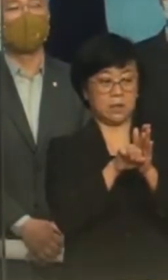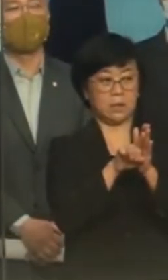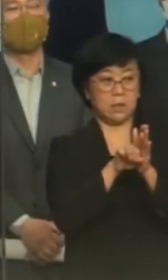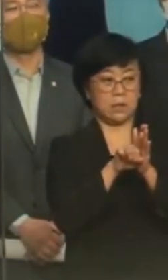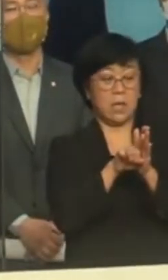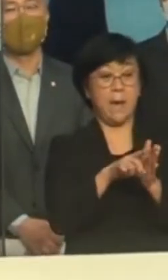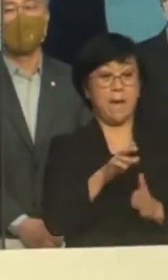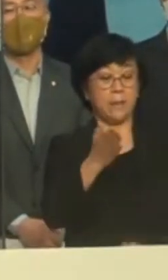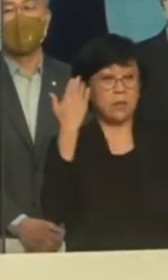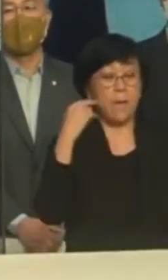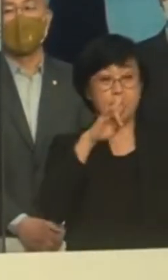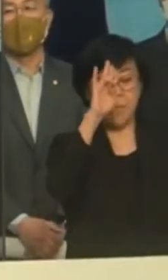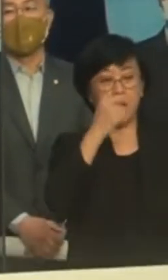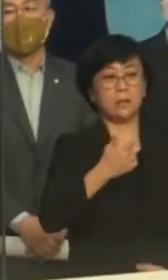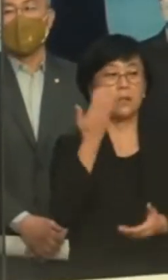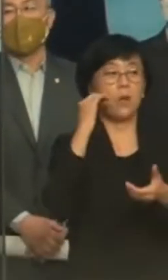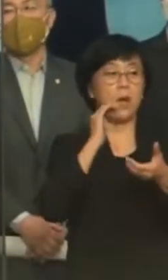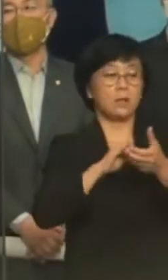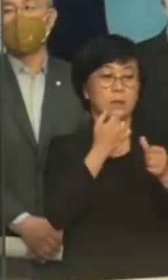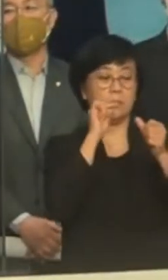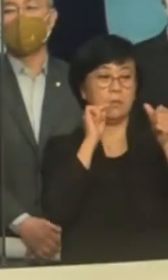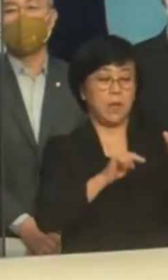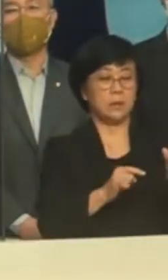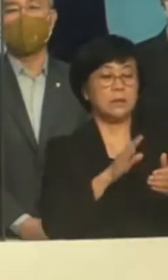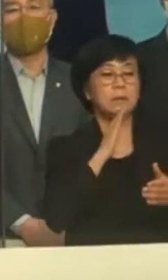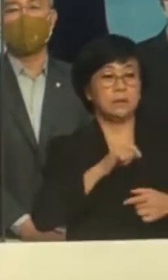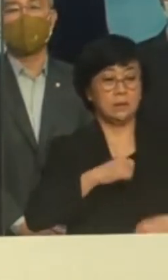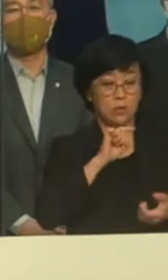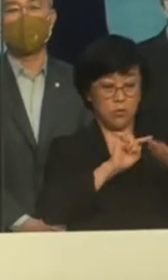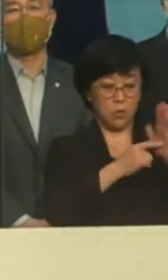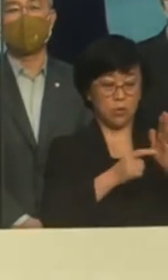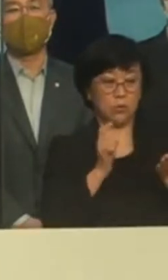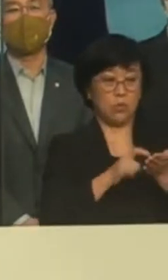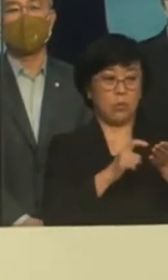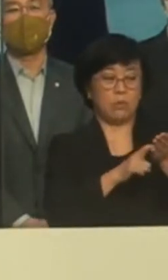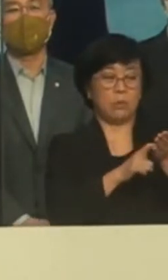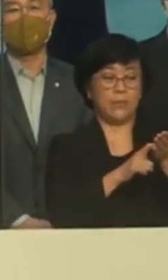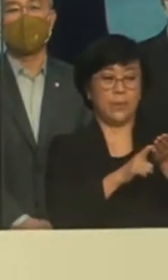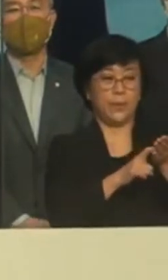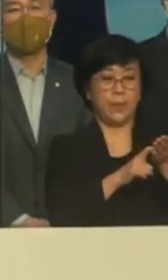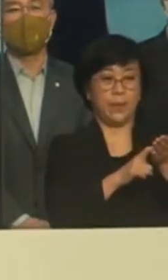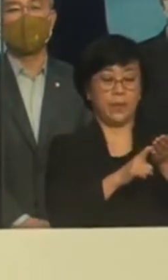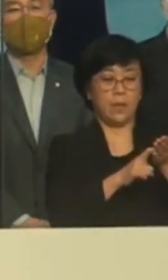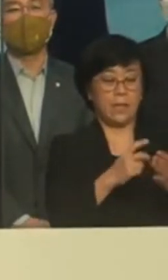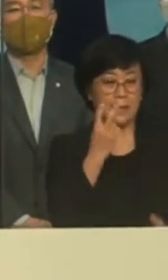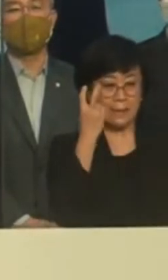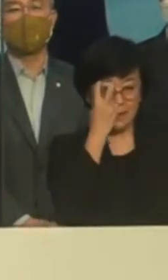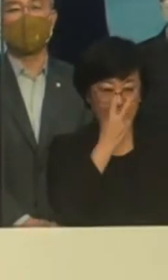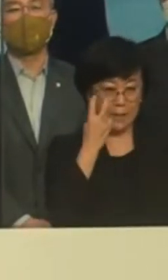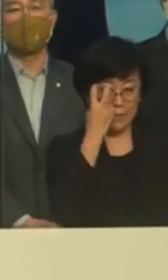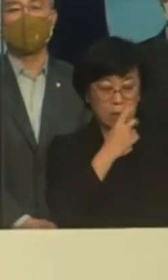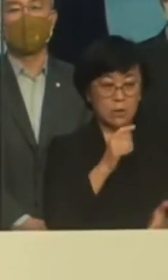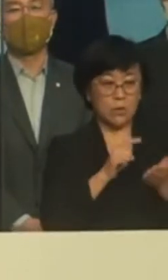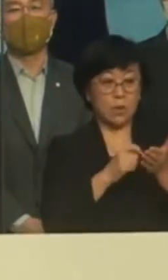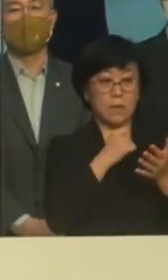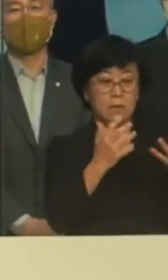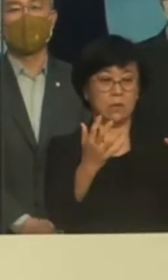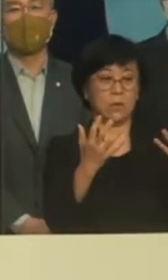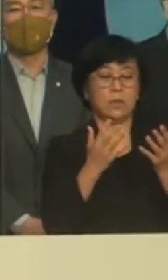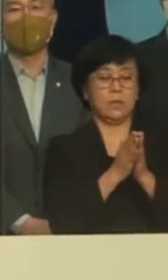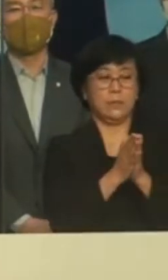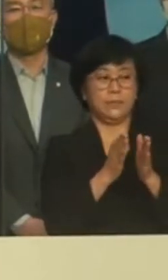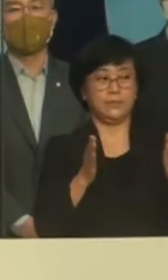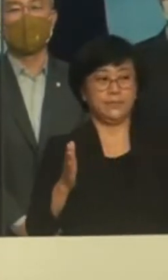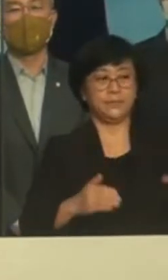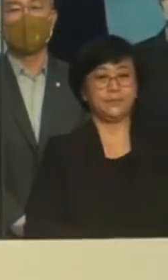박근혜 청와대 하명수사 의혹 진상규명을 촉구하고 감찰을 촉구하는 기자회견을